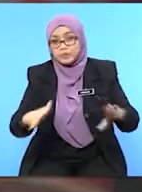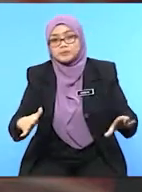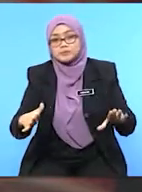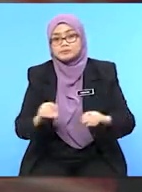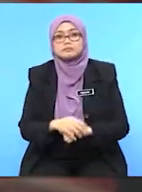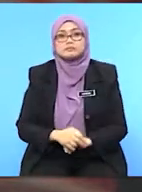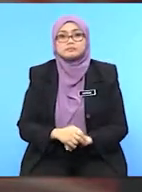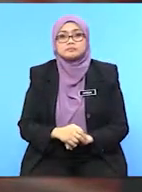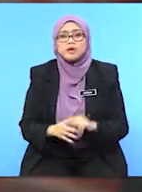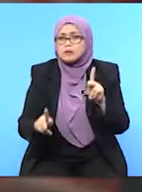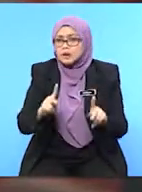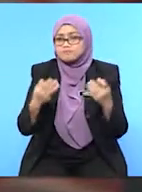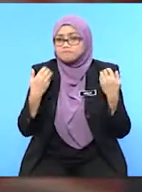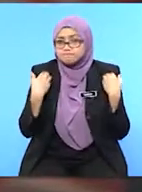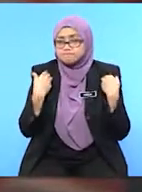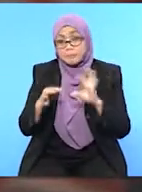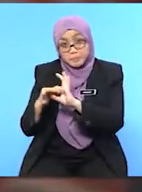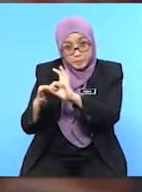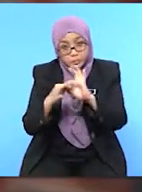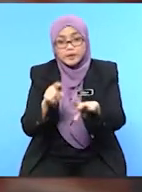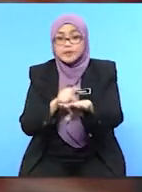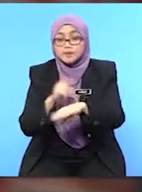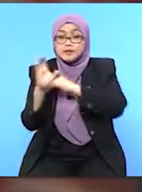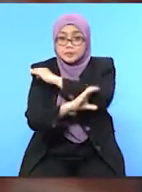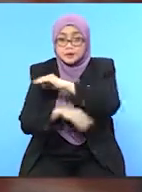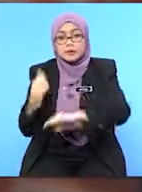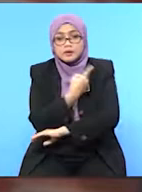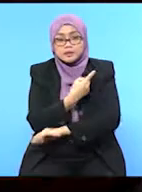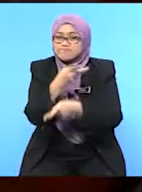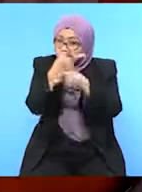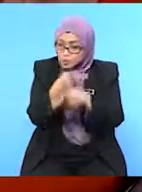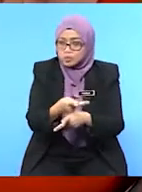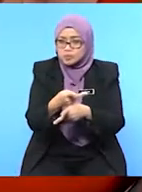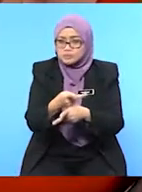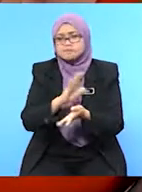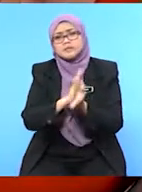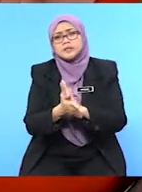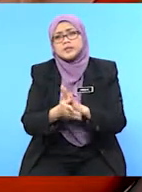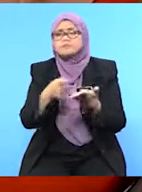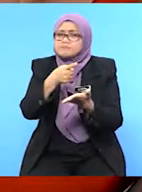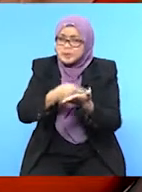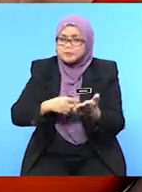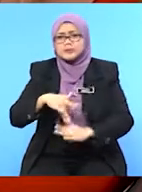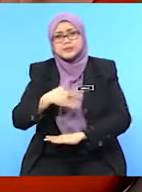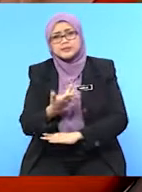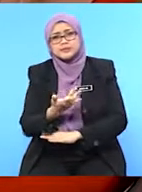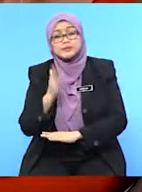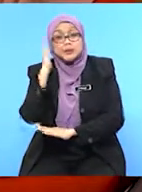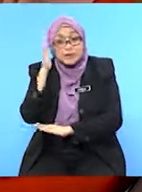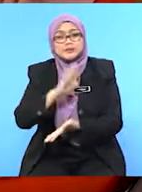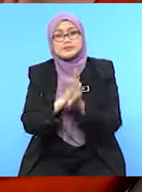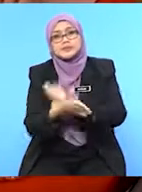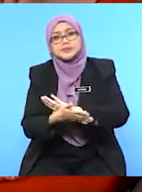dijalankan sekiranya perpaduan negara kita ini terbina dengan pukul jadi apa udah sengonan oke